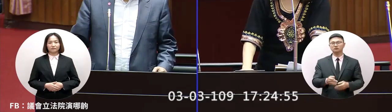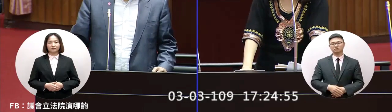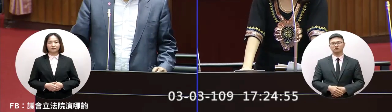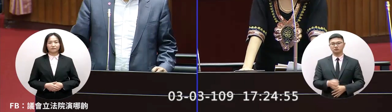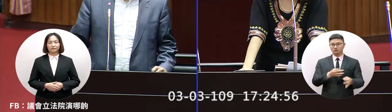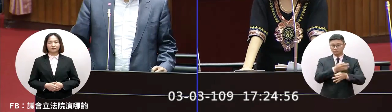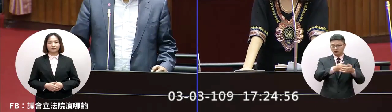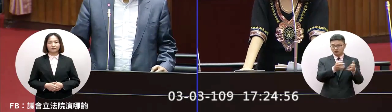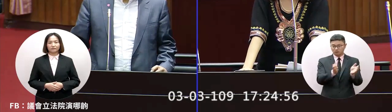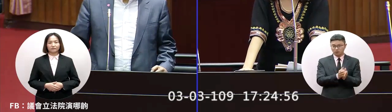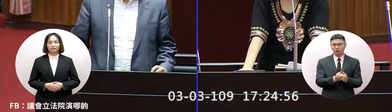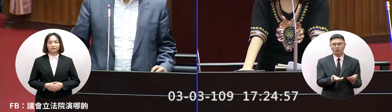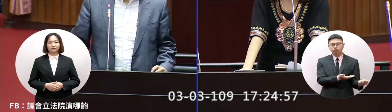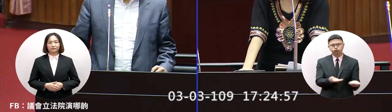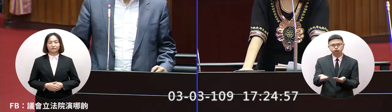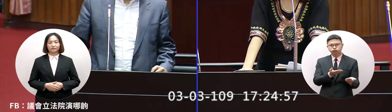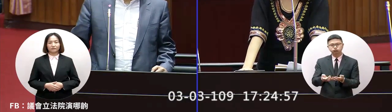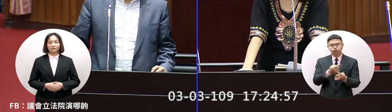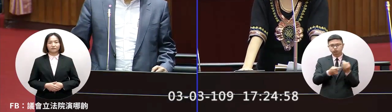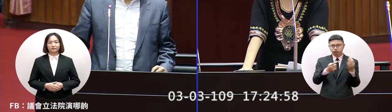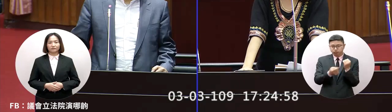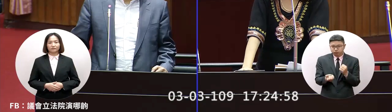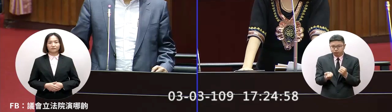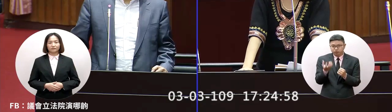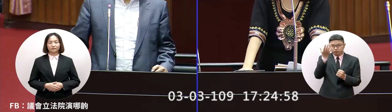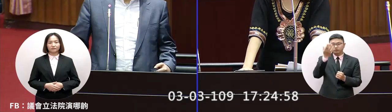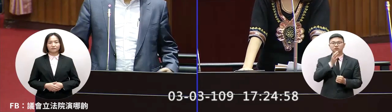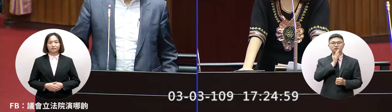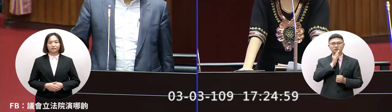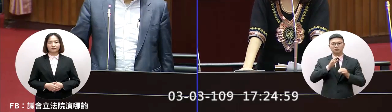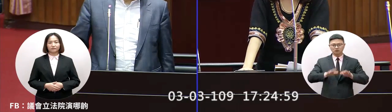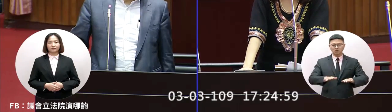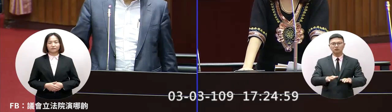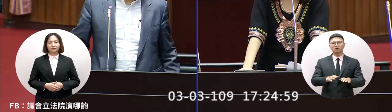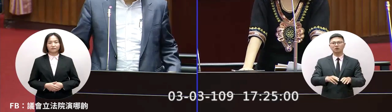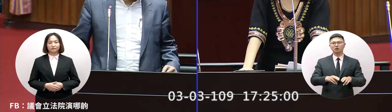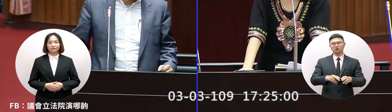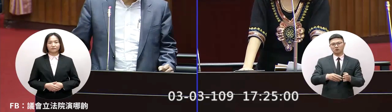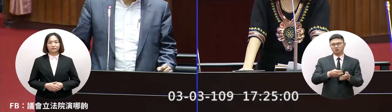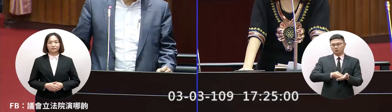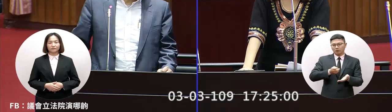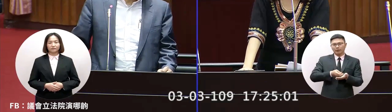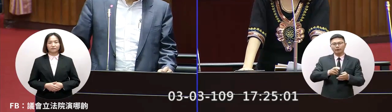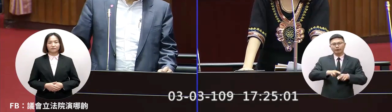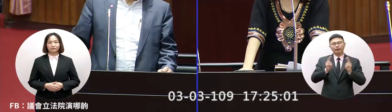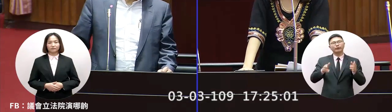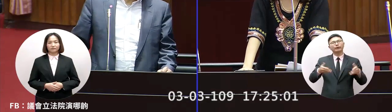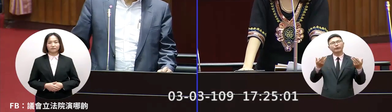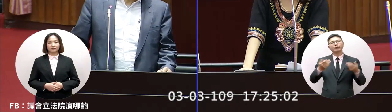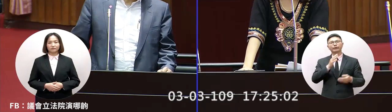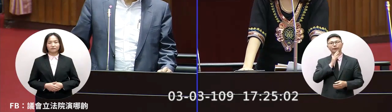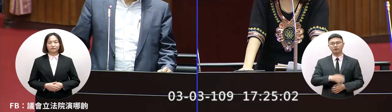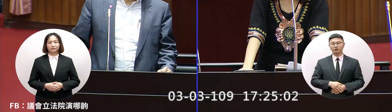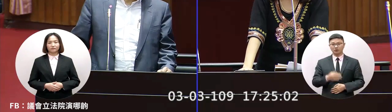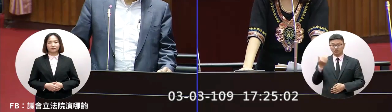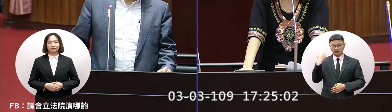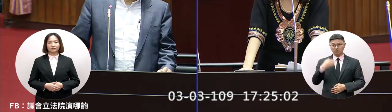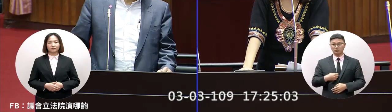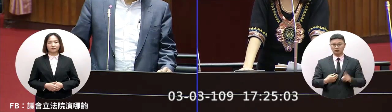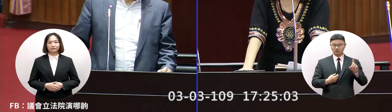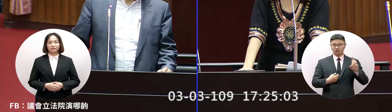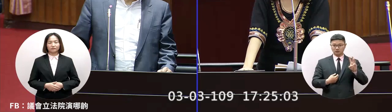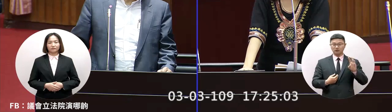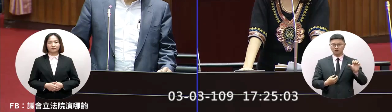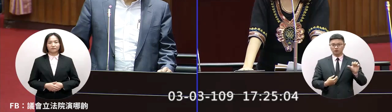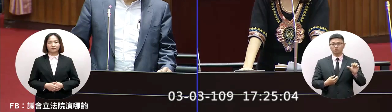部生产量的增加，现在也已经开始有稍微放宽嘛，哈。那本来我们就是135、246